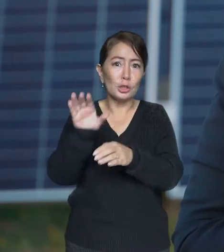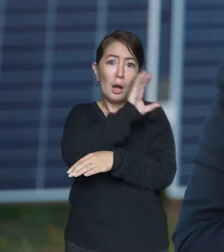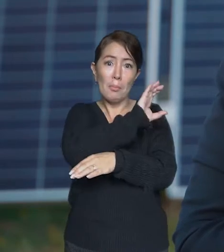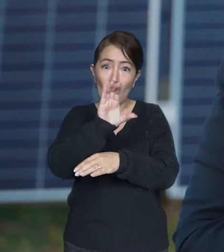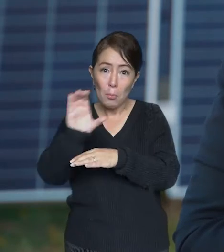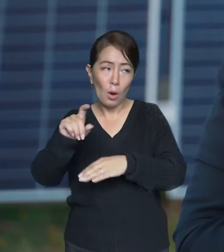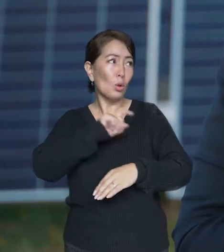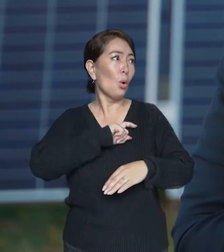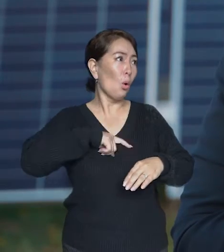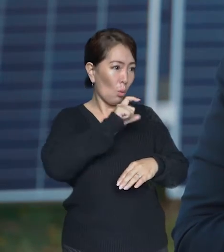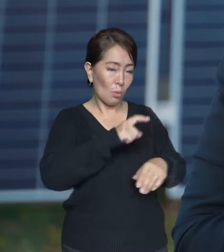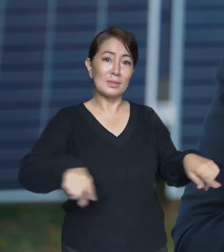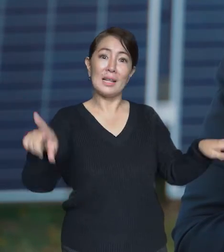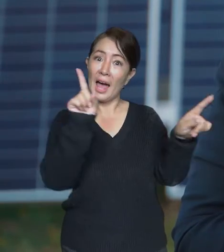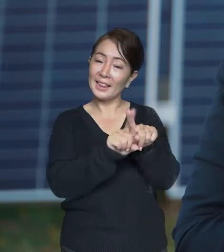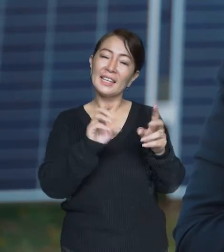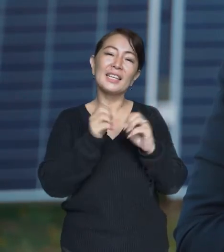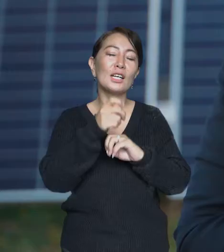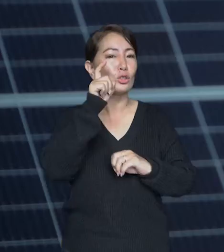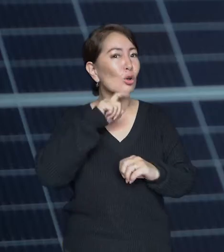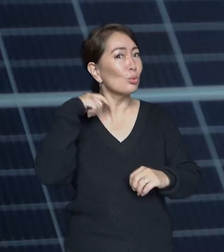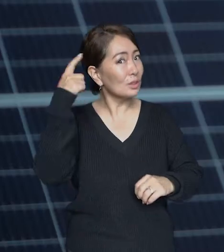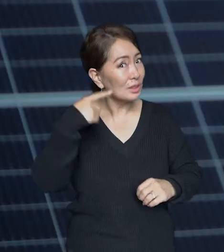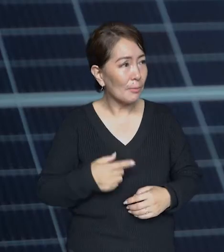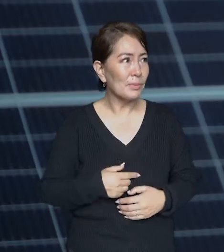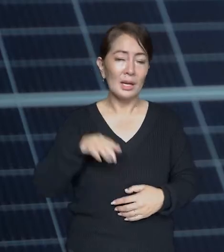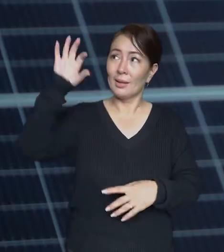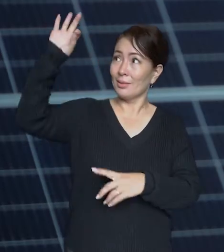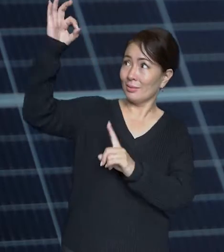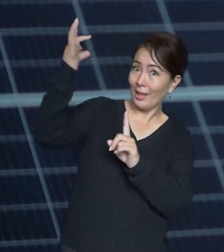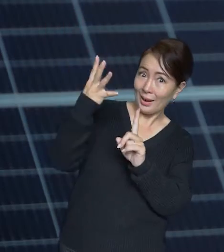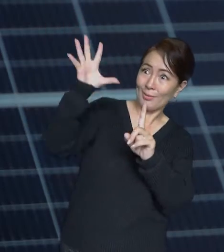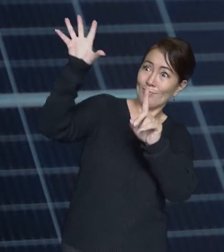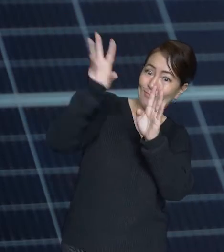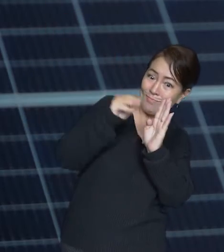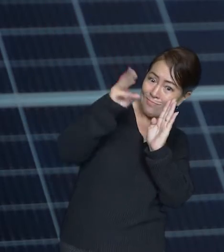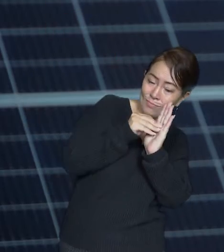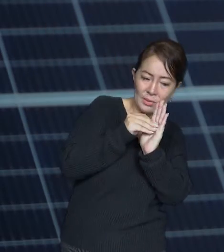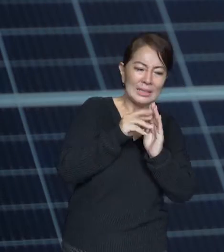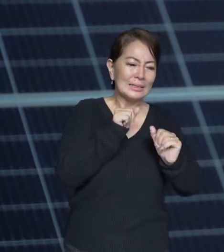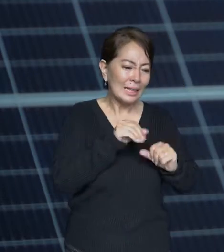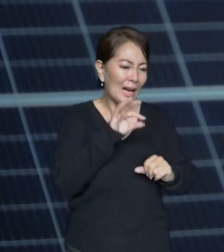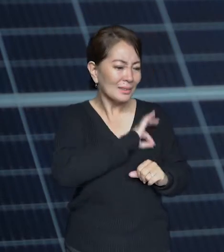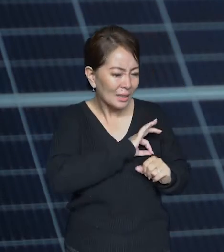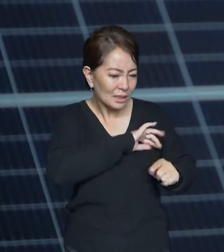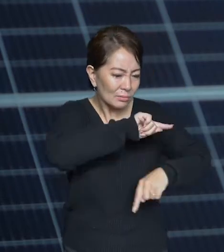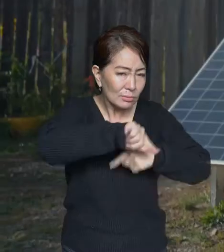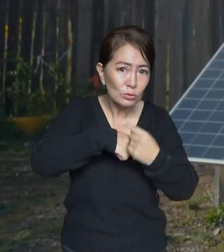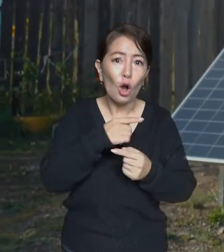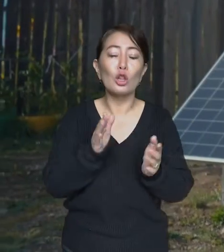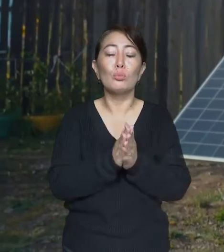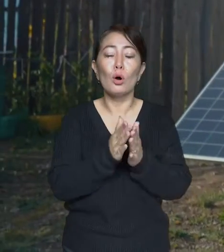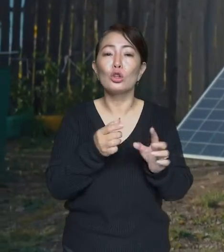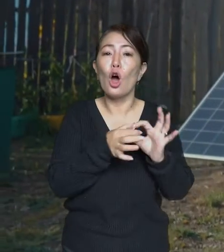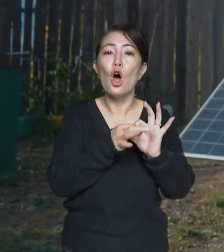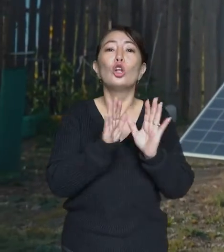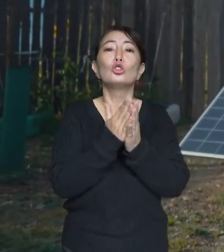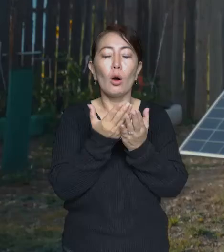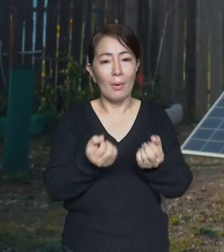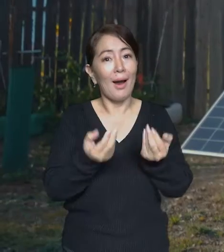хувь хүмүүс ч гэсэн болгаагүй хэрэгжүүлсэй гэж хүсэж байна. Мөн түнчлэн нарны эрчим хүчийг хэрхэн суйрлуулж ашиглах талаар гарын